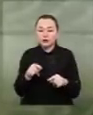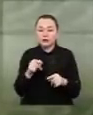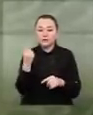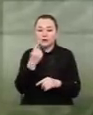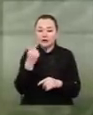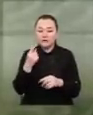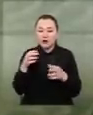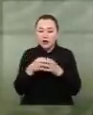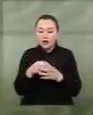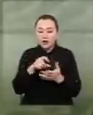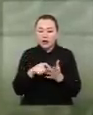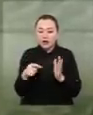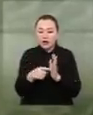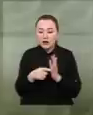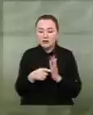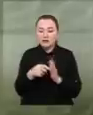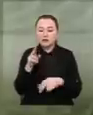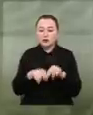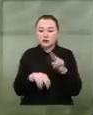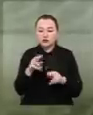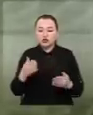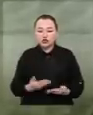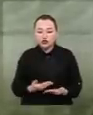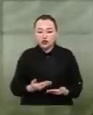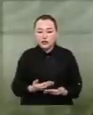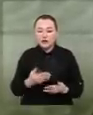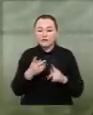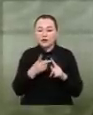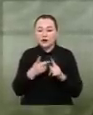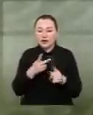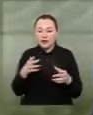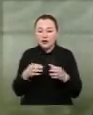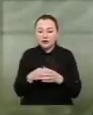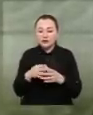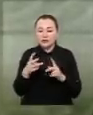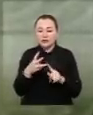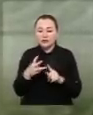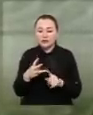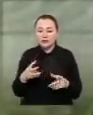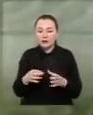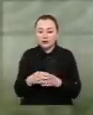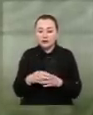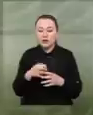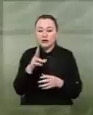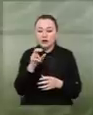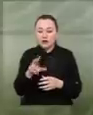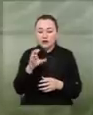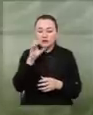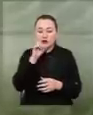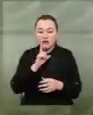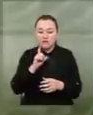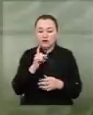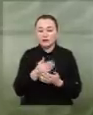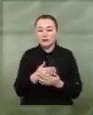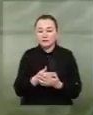первая категория класс, да, строительства жилья, вторая категория, третья категория класса комфортности